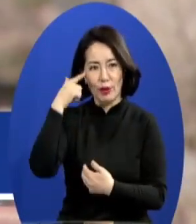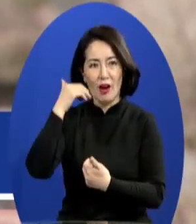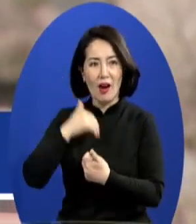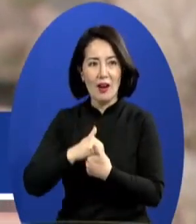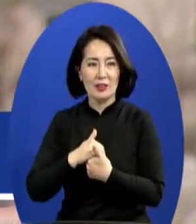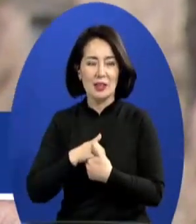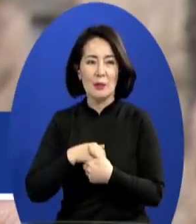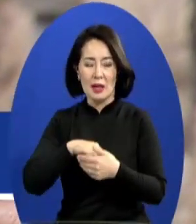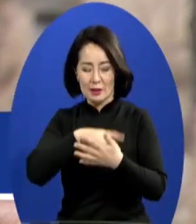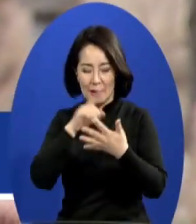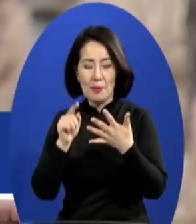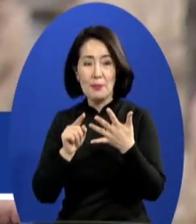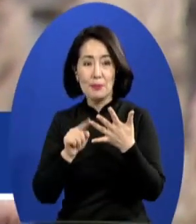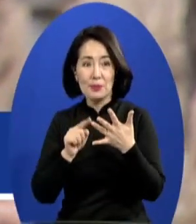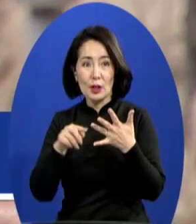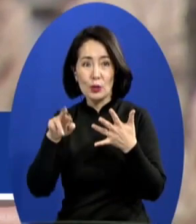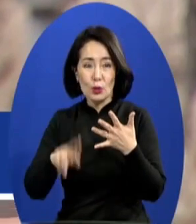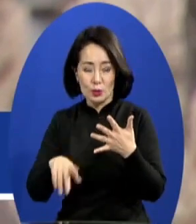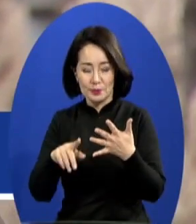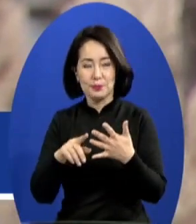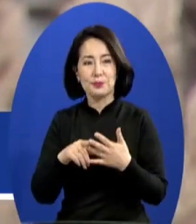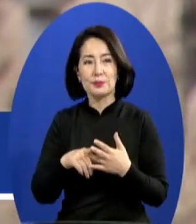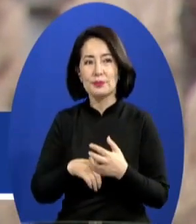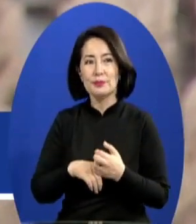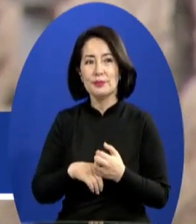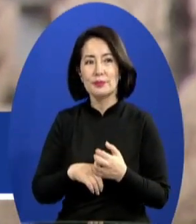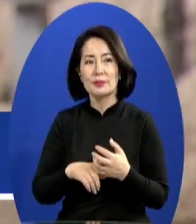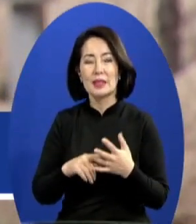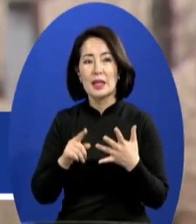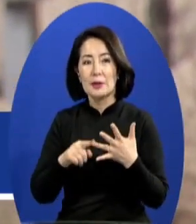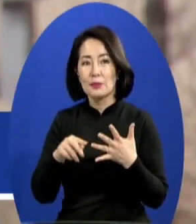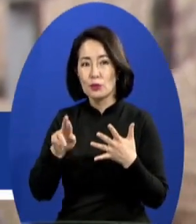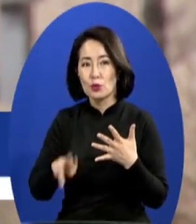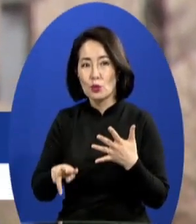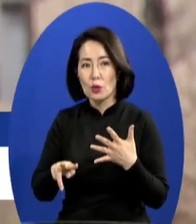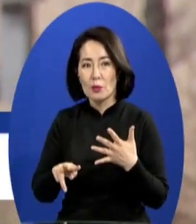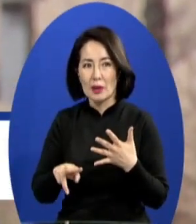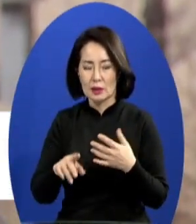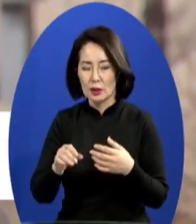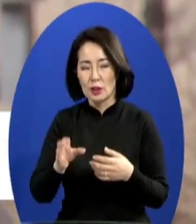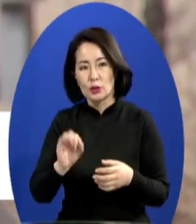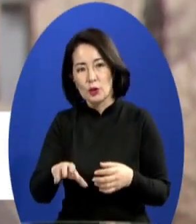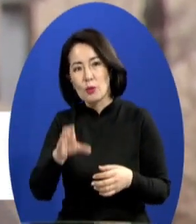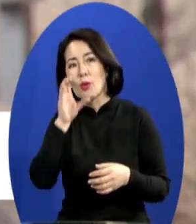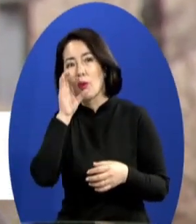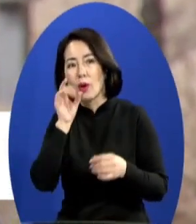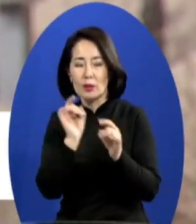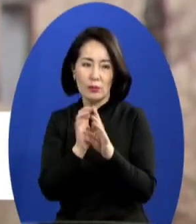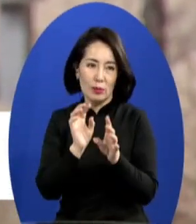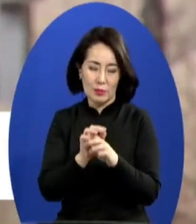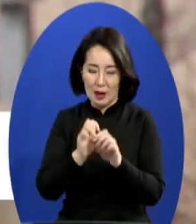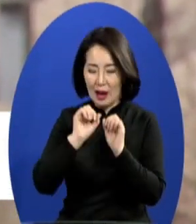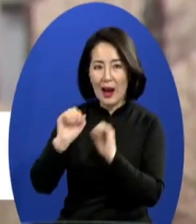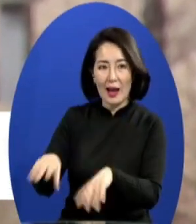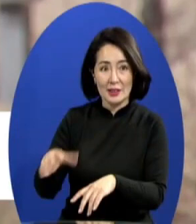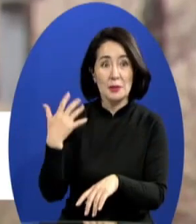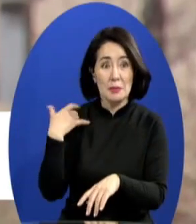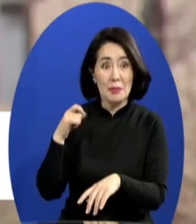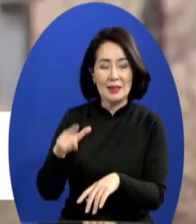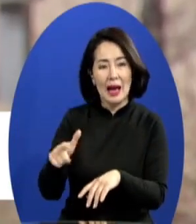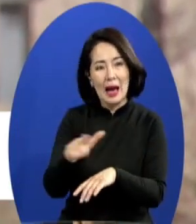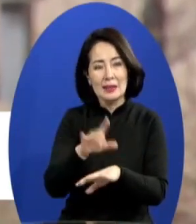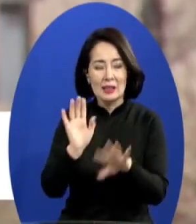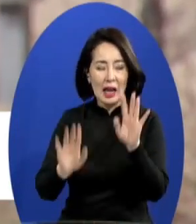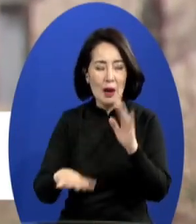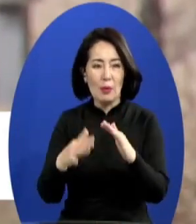нөгөө манай хоёр дахь дүү маань ингээд нөгөө юм хүм уучаад тэг шууд ингээд хачдаг усхгүй газар ч юм